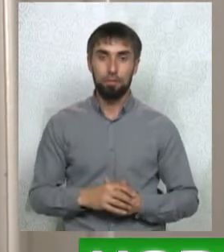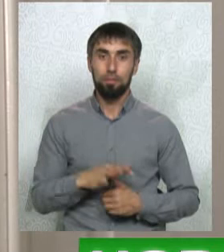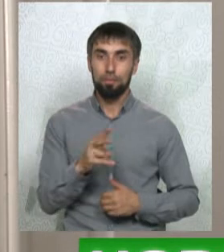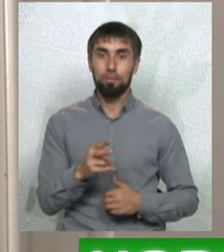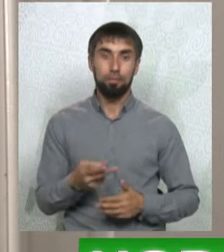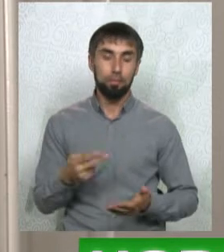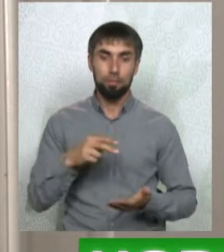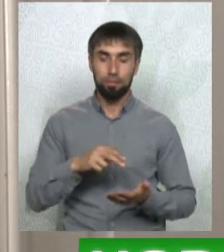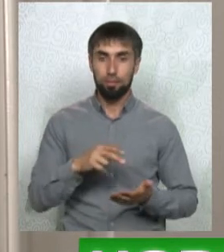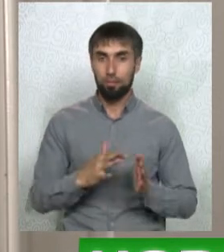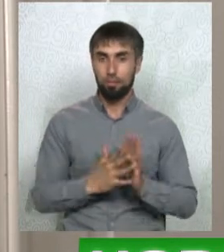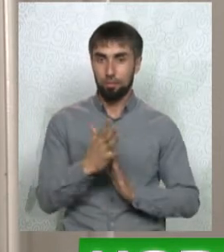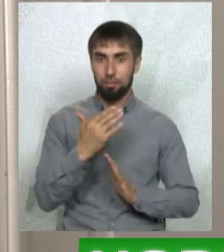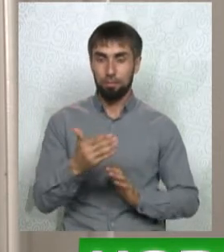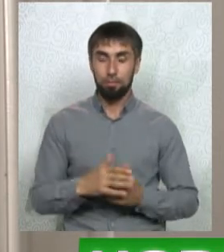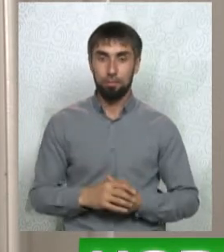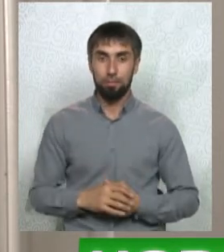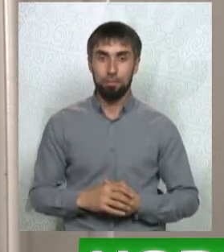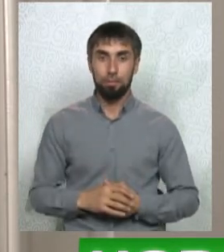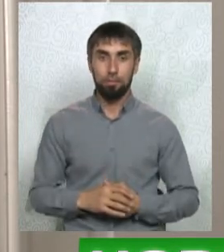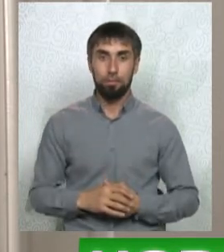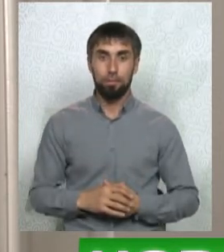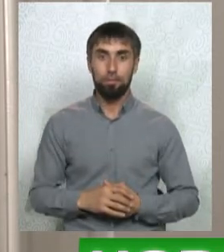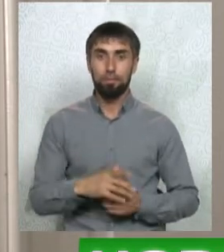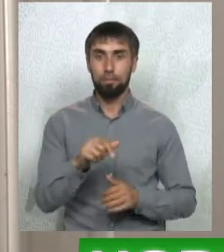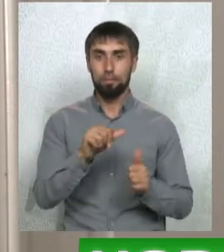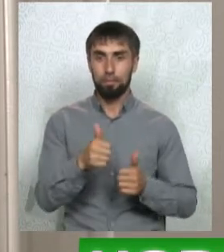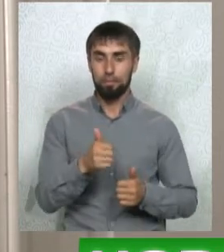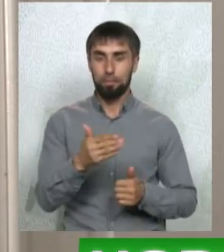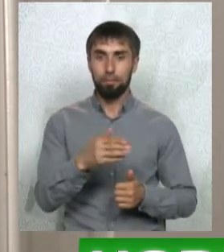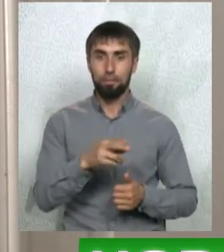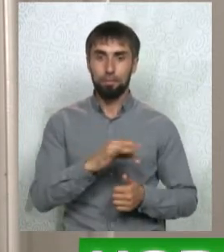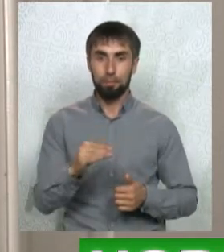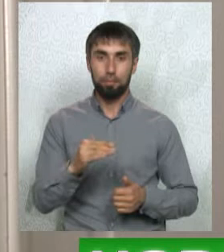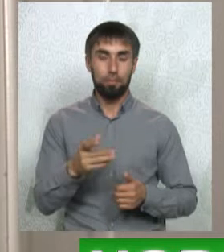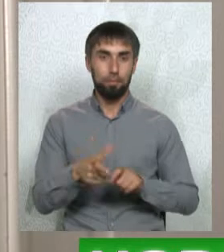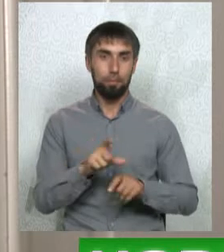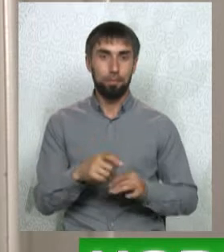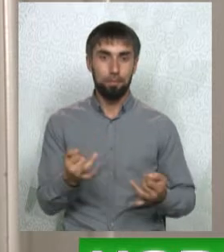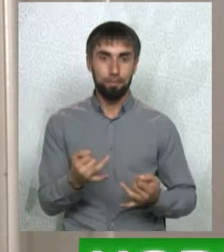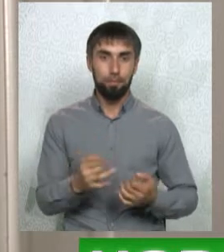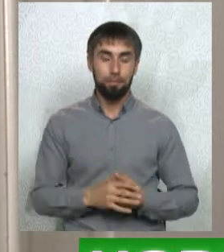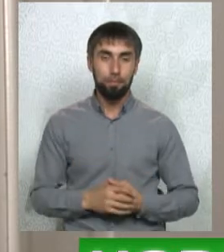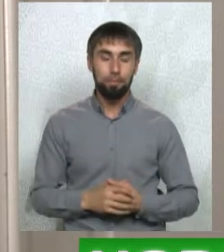становление Илош Халлажва. С героем собирательной образе, с персонажем собирательной, очень интересно, действительно,